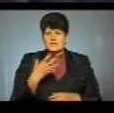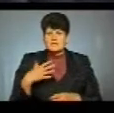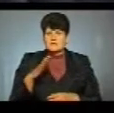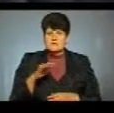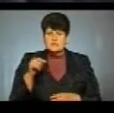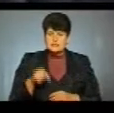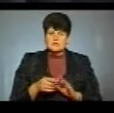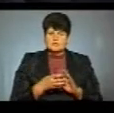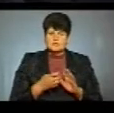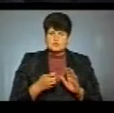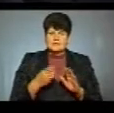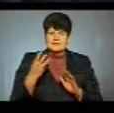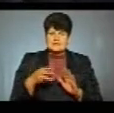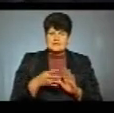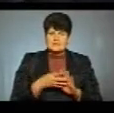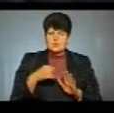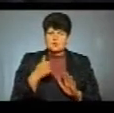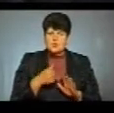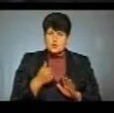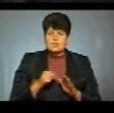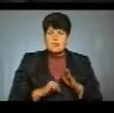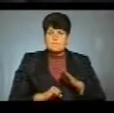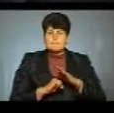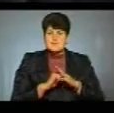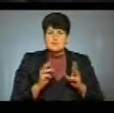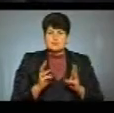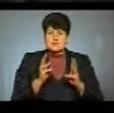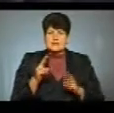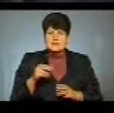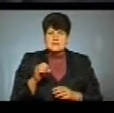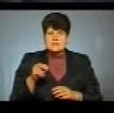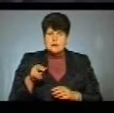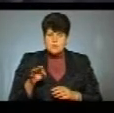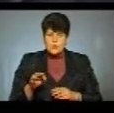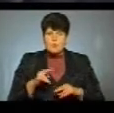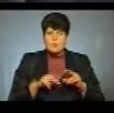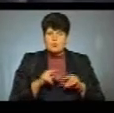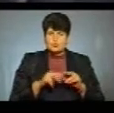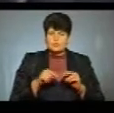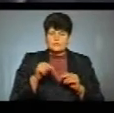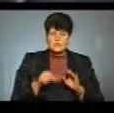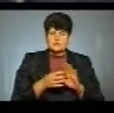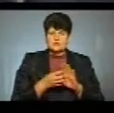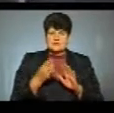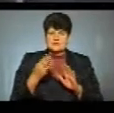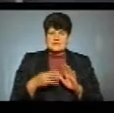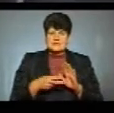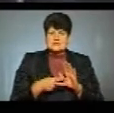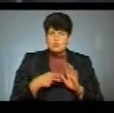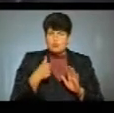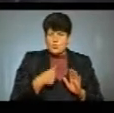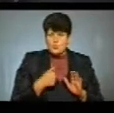15 вересня 1939 року на базі пожежного депо, побудованого в 1937